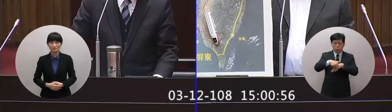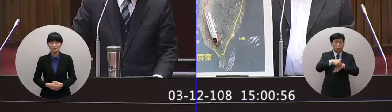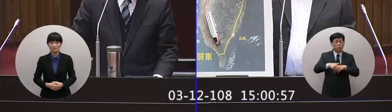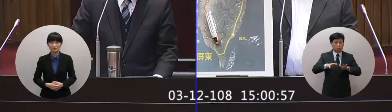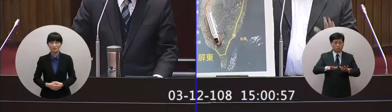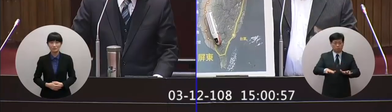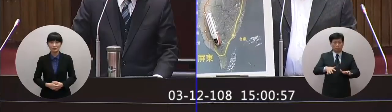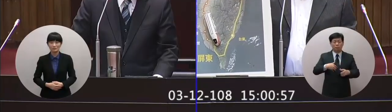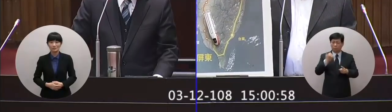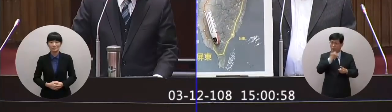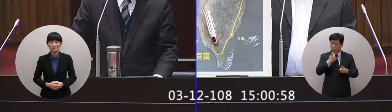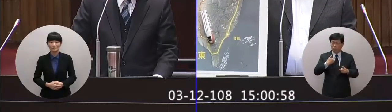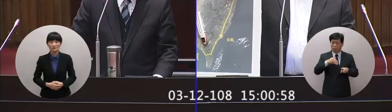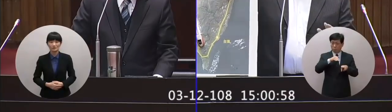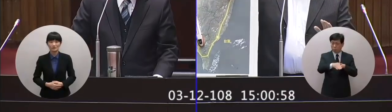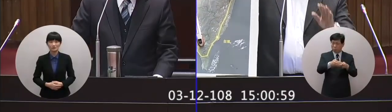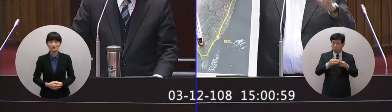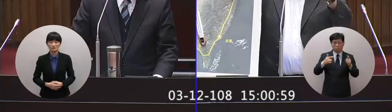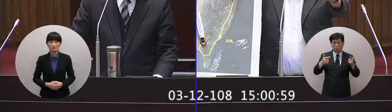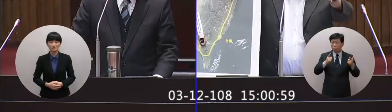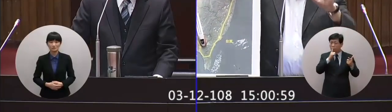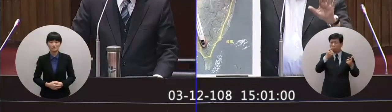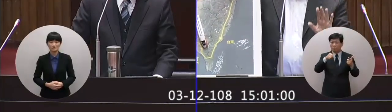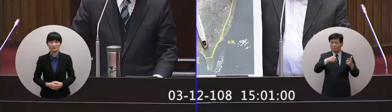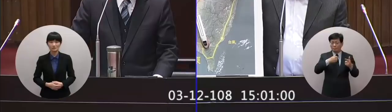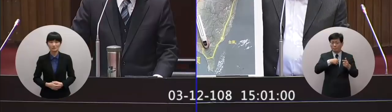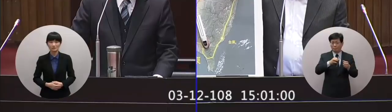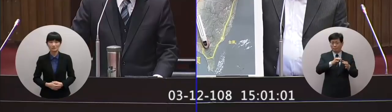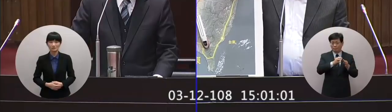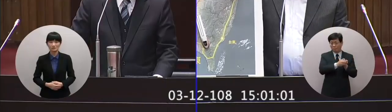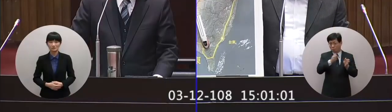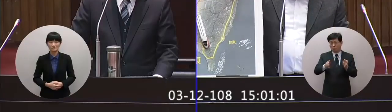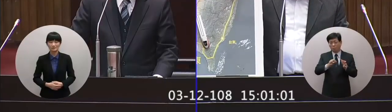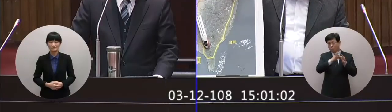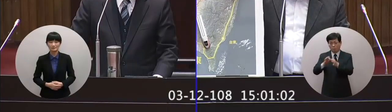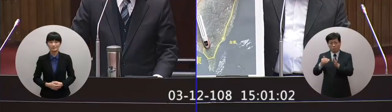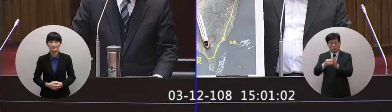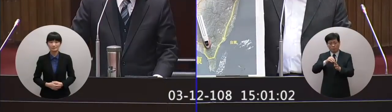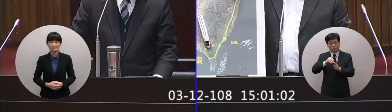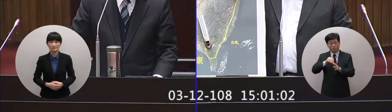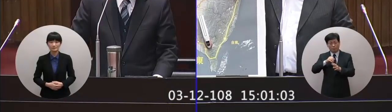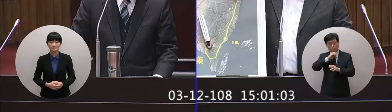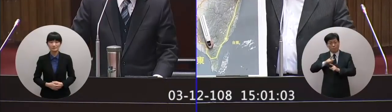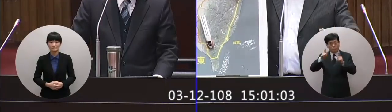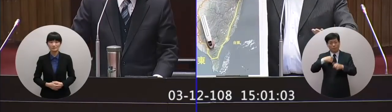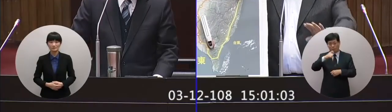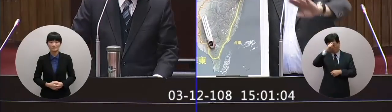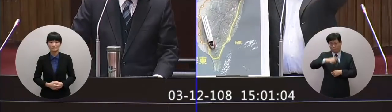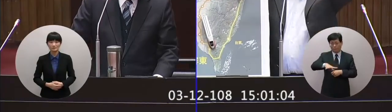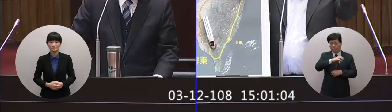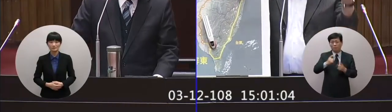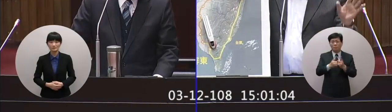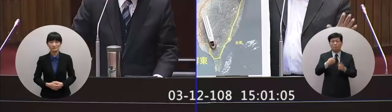我们今天或许高铁需要的不只是高铁南移到屏东而已，我们希望的看到是整个高